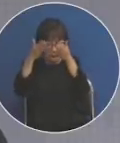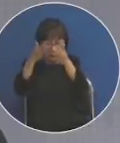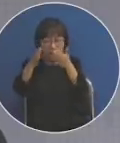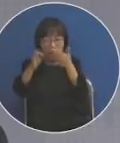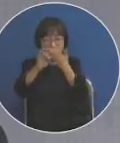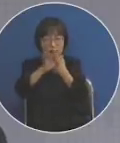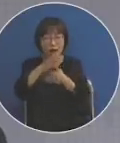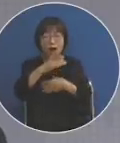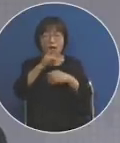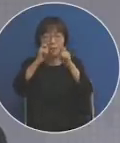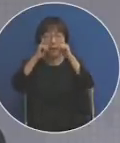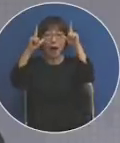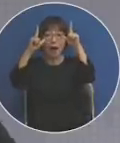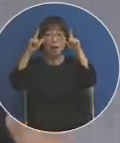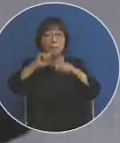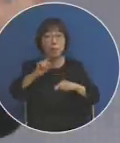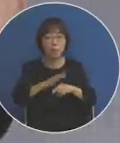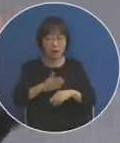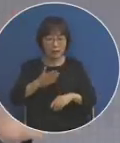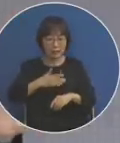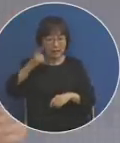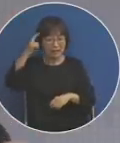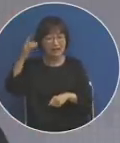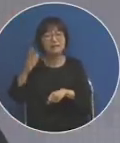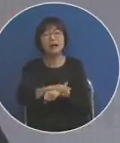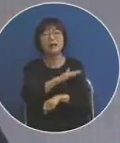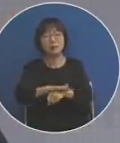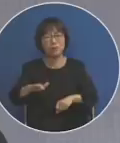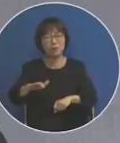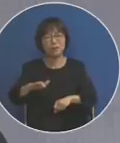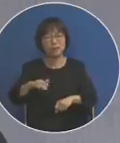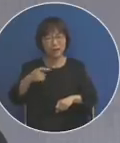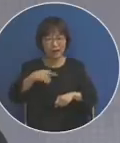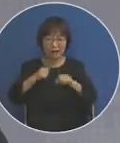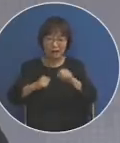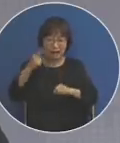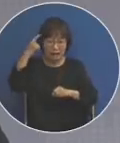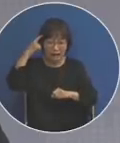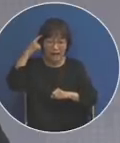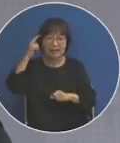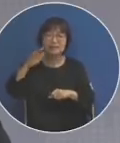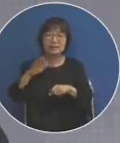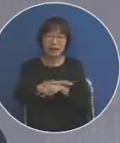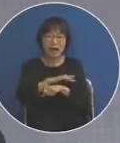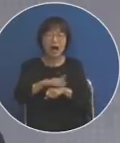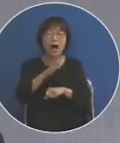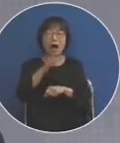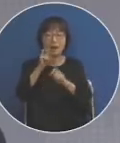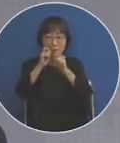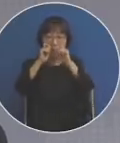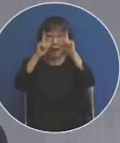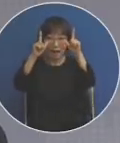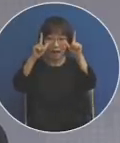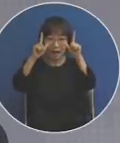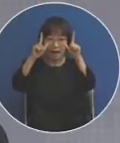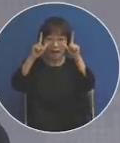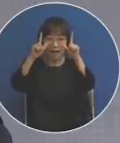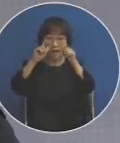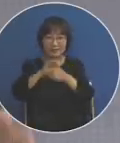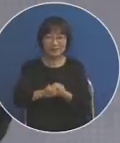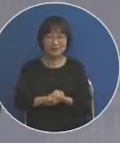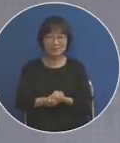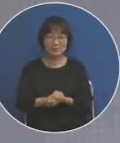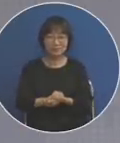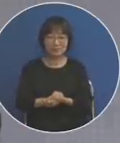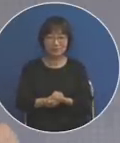realize 하나님이 원하시는 How incorrect your thoughts 사람들의 are. 말이 얼마만큼 틀렸다는 걸 알게 돼요. That's what you realize the words 그게 하나님이 원하시는 겁니다. That's what God desires.